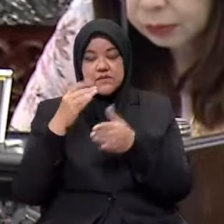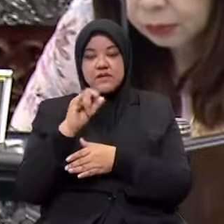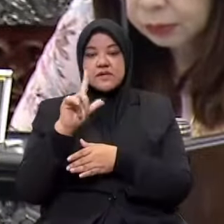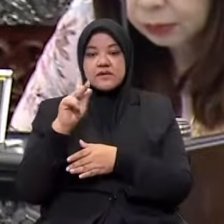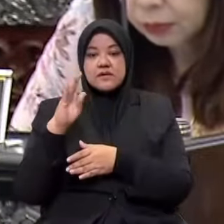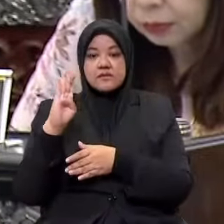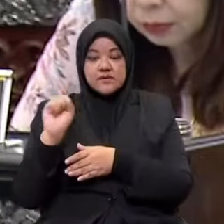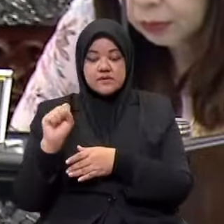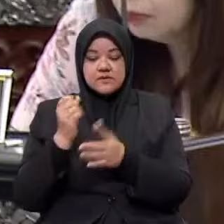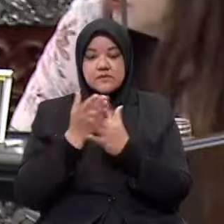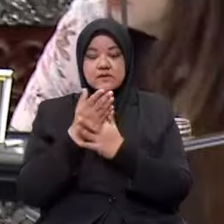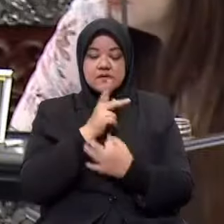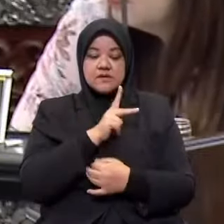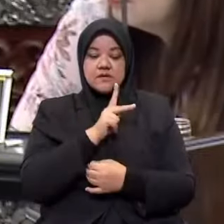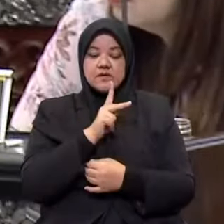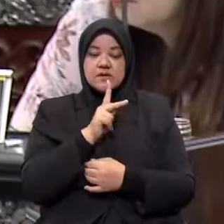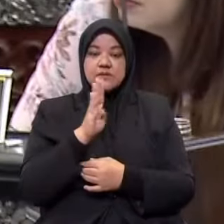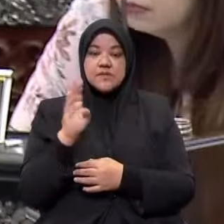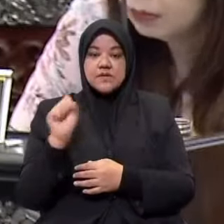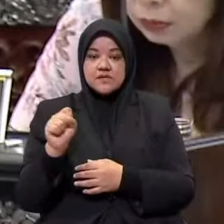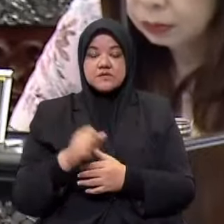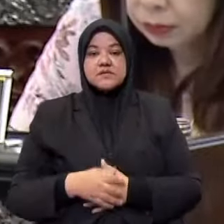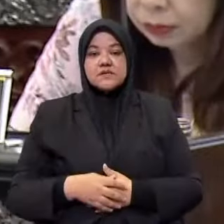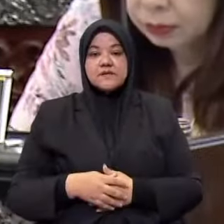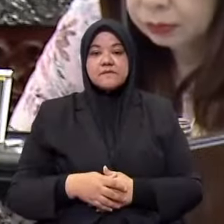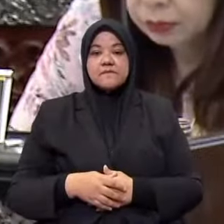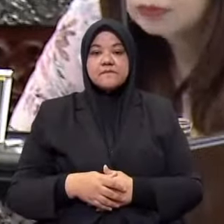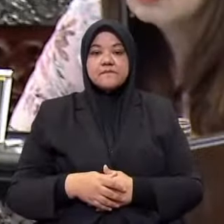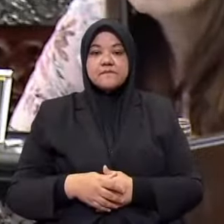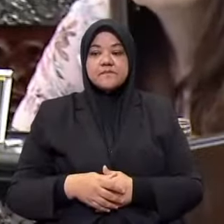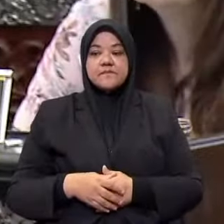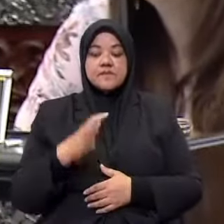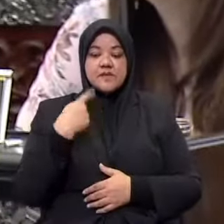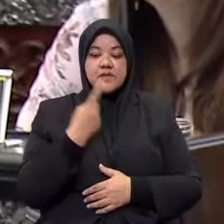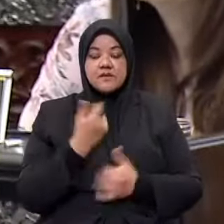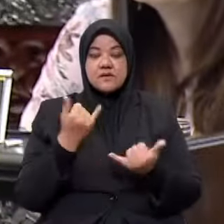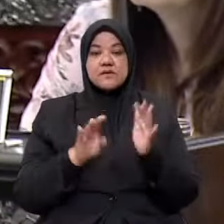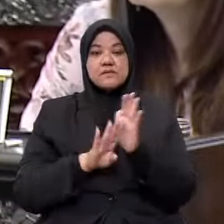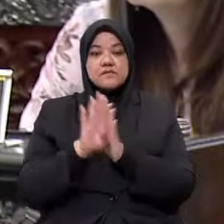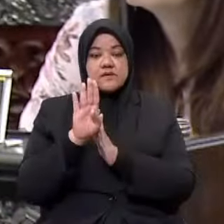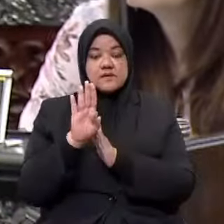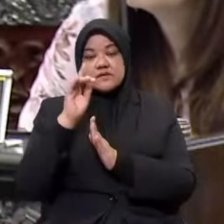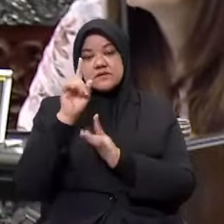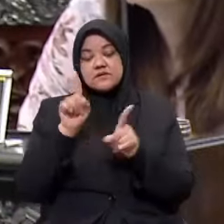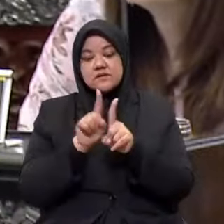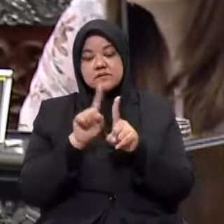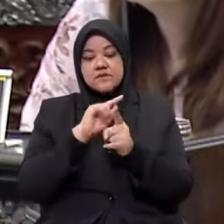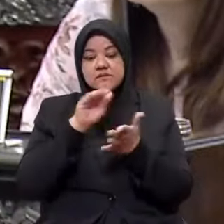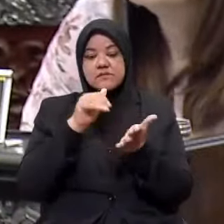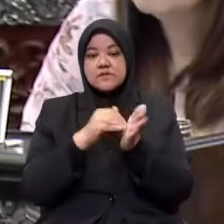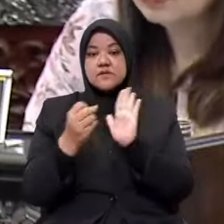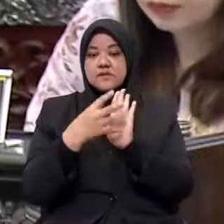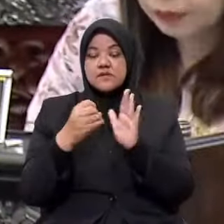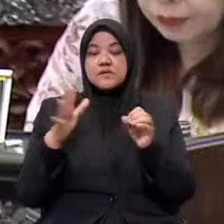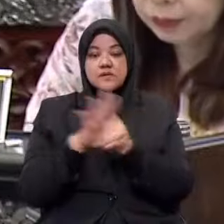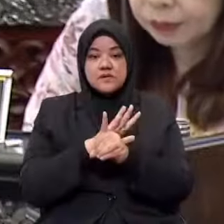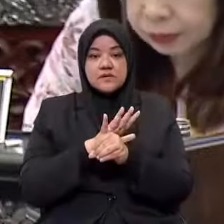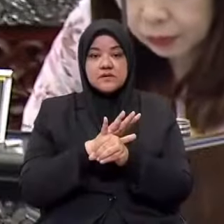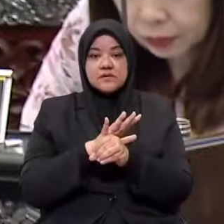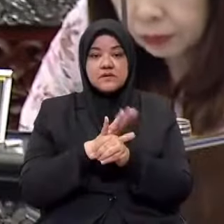ilkbs menerusi kementerian belia dan sukan kita sedang bangunkan tentu sekali pkalan data yang